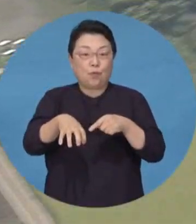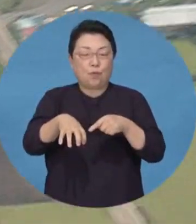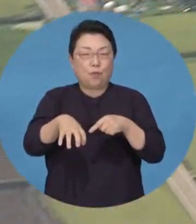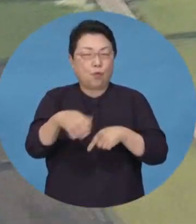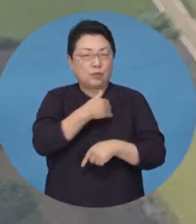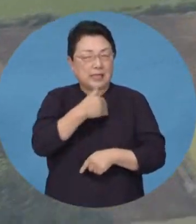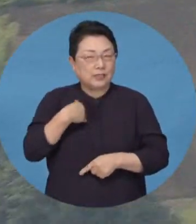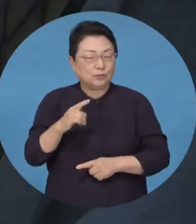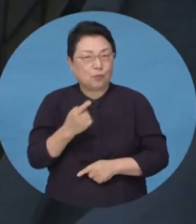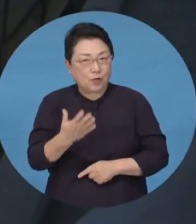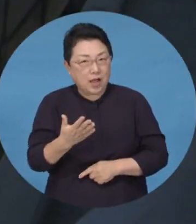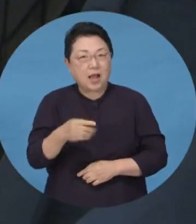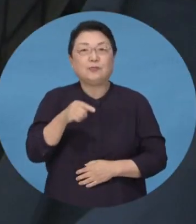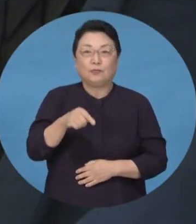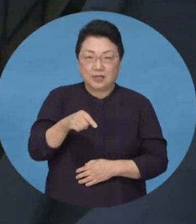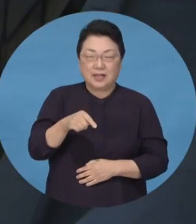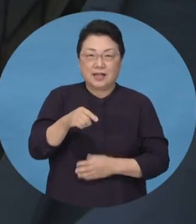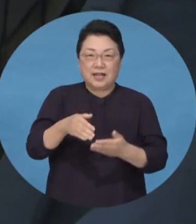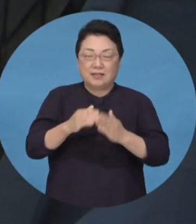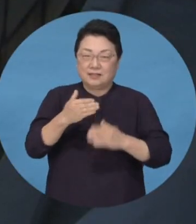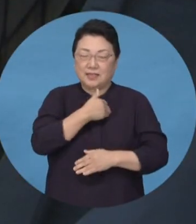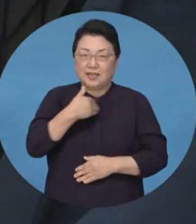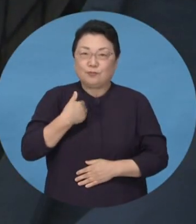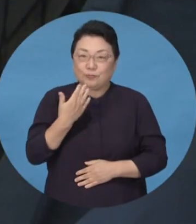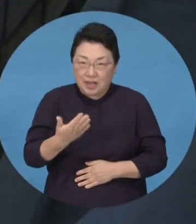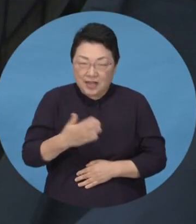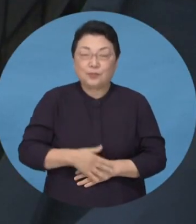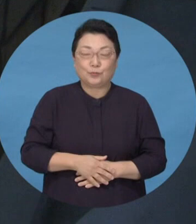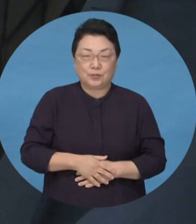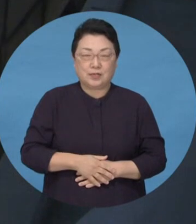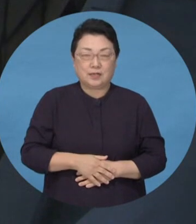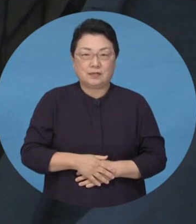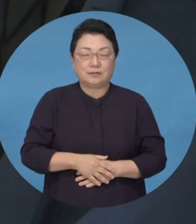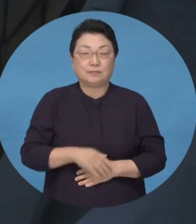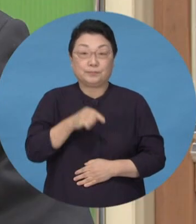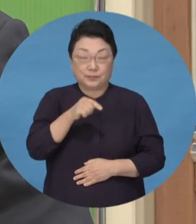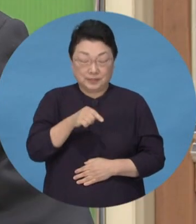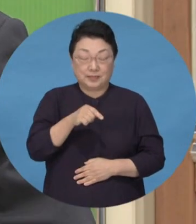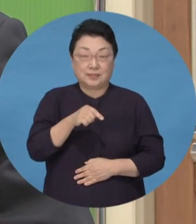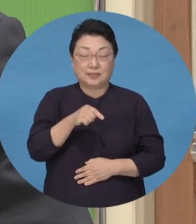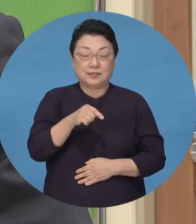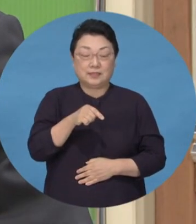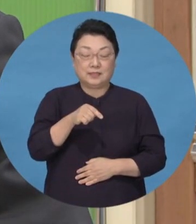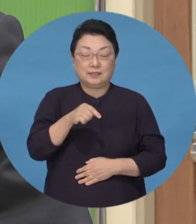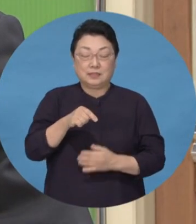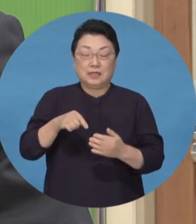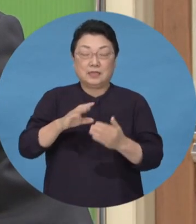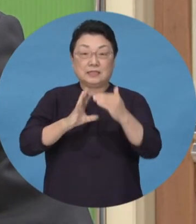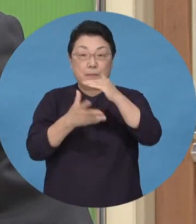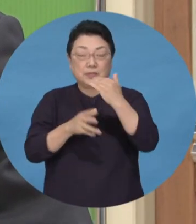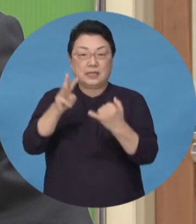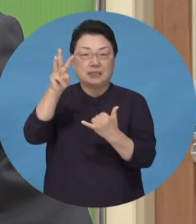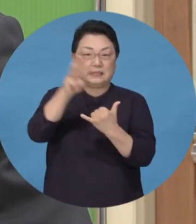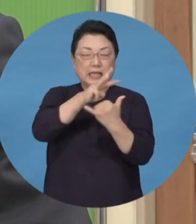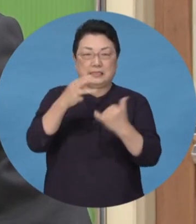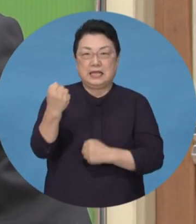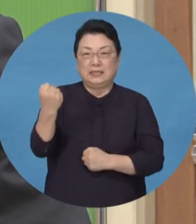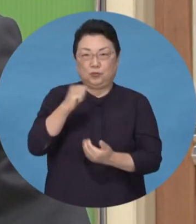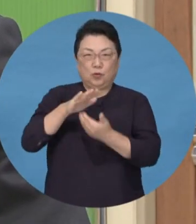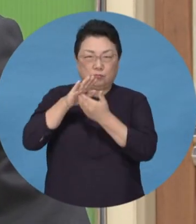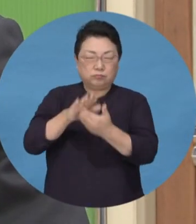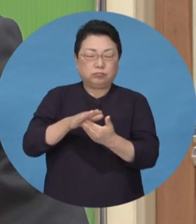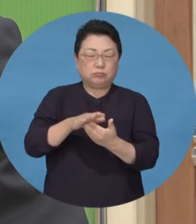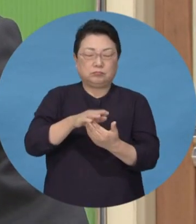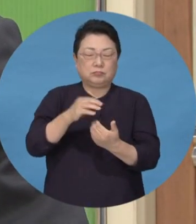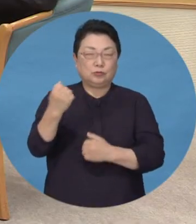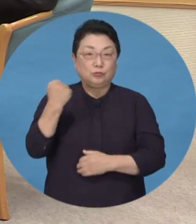まあこういうものを作れないだろうかあるいはさらに言えばですね山梨は災害に強いという特色があり